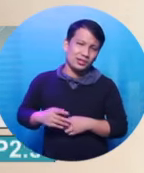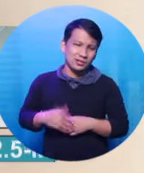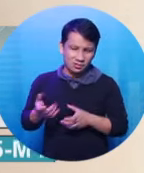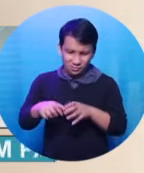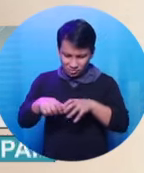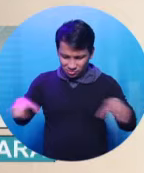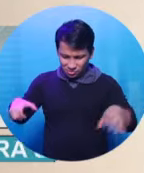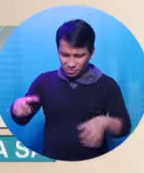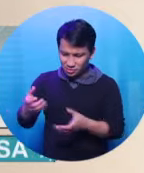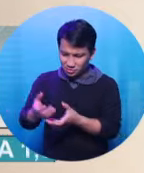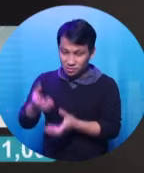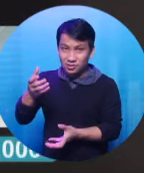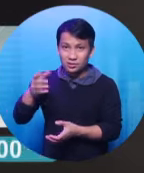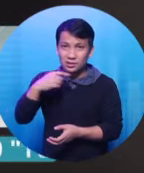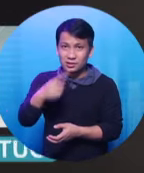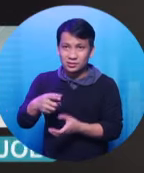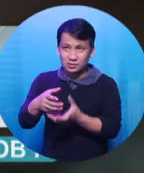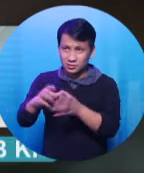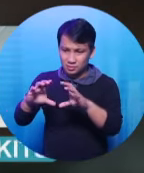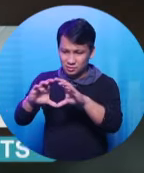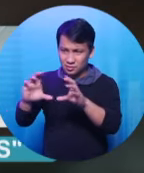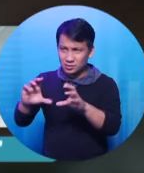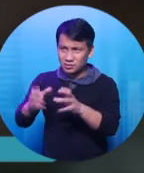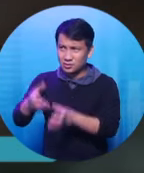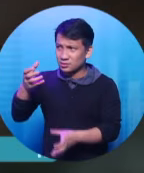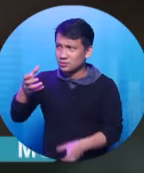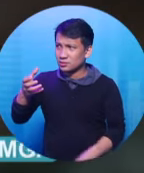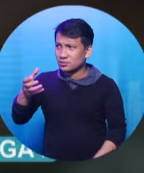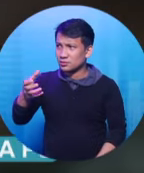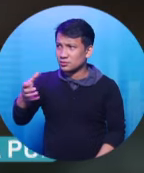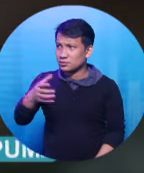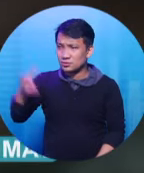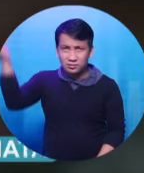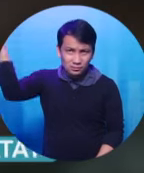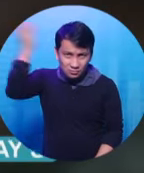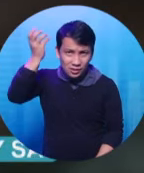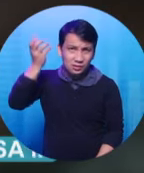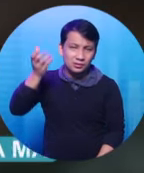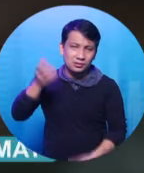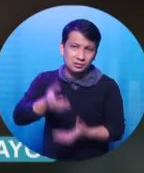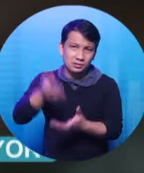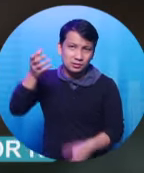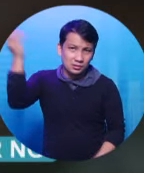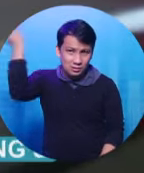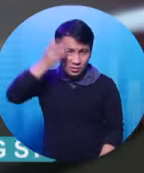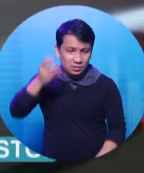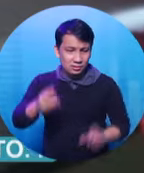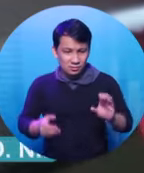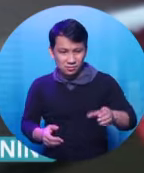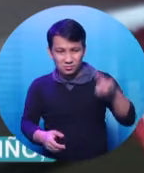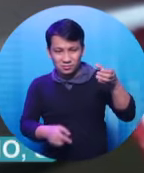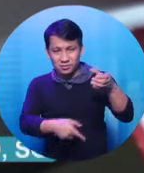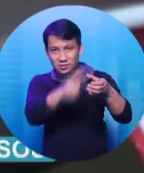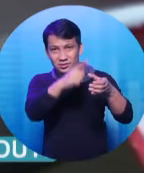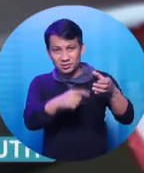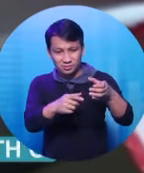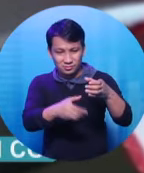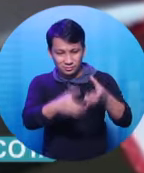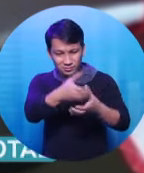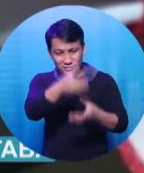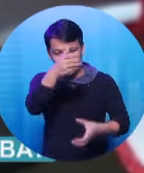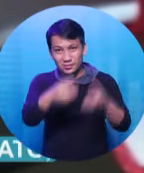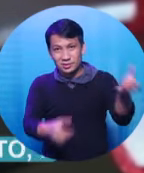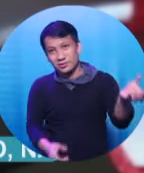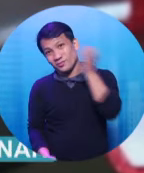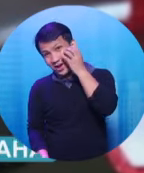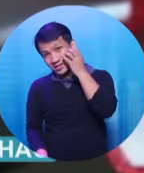yung lata ng Alaska sa ulo ko na may naman. Oh, tapos man. Yung baso po, binukpok niya din po sa mukha